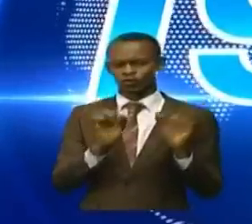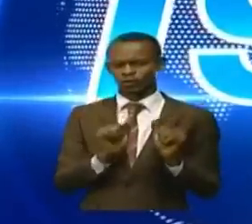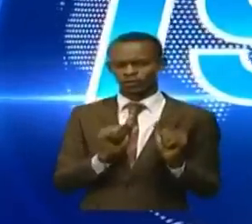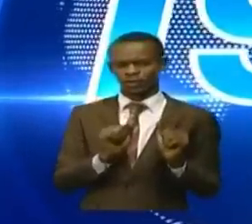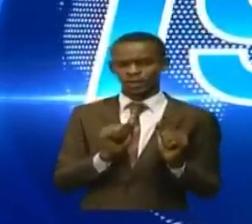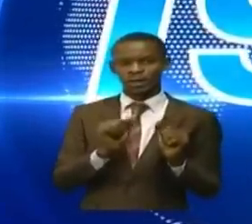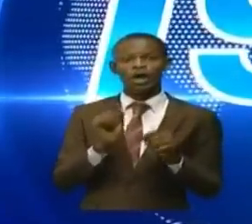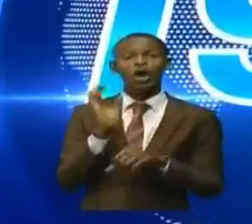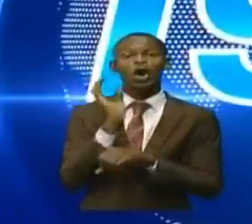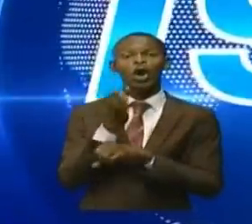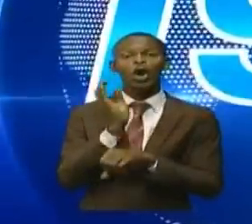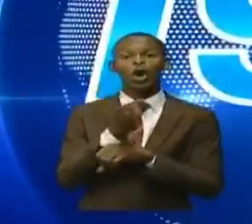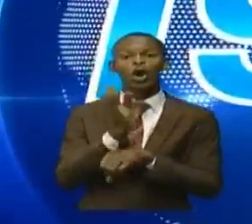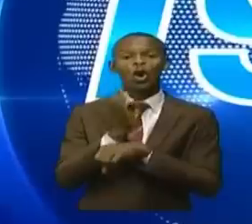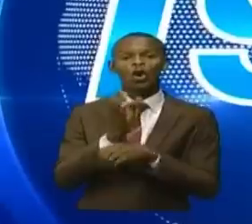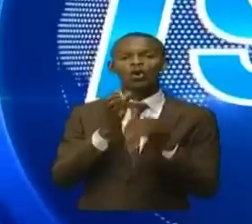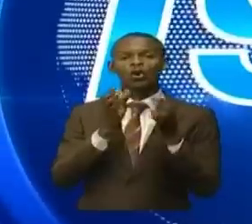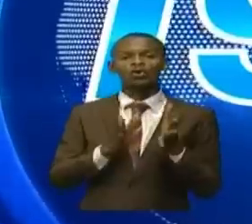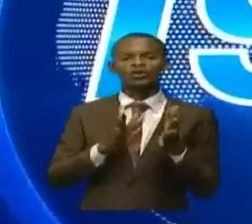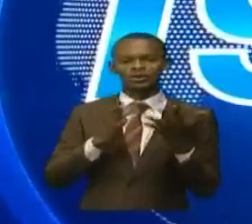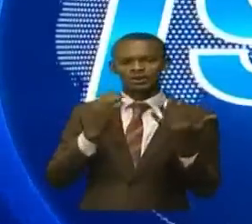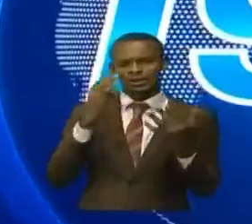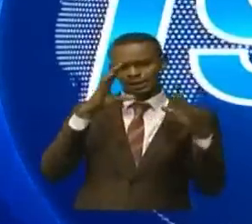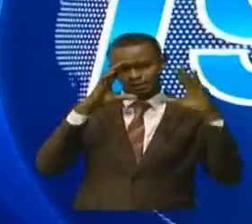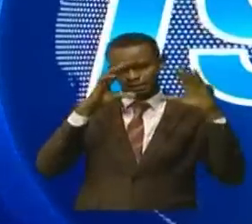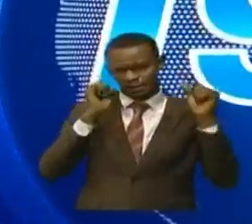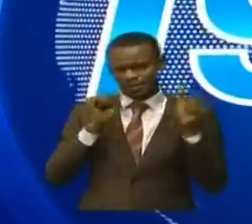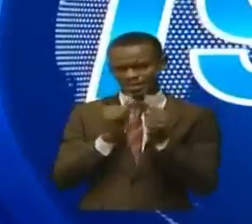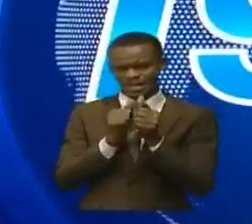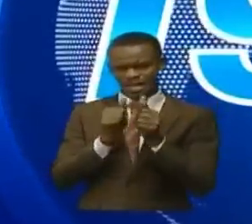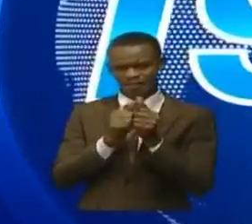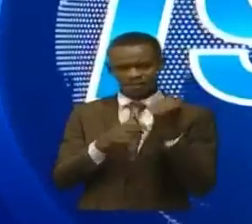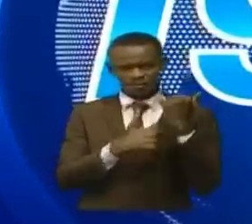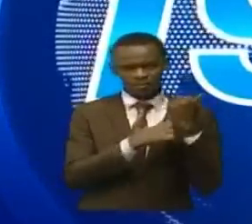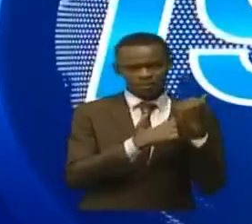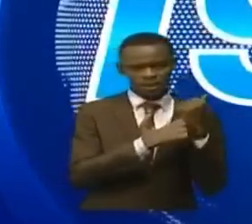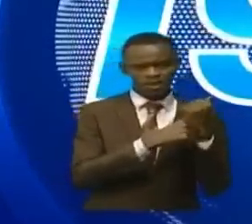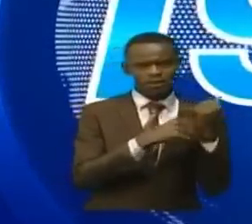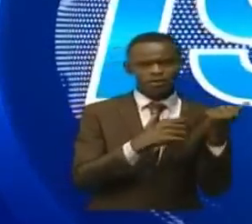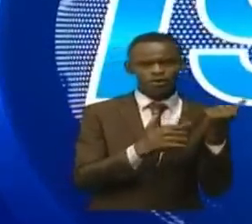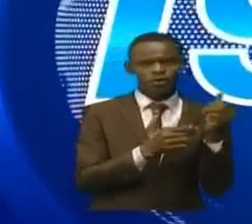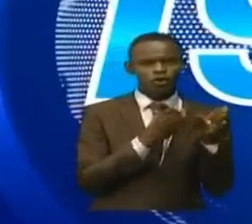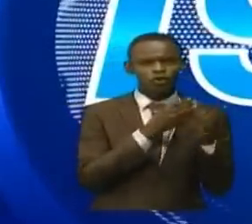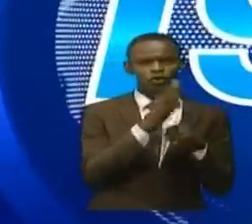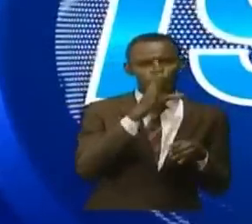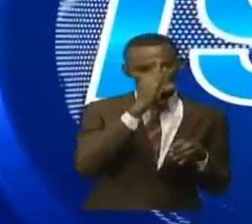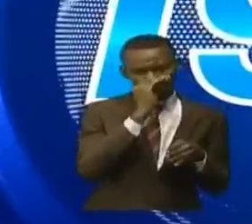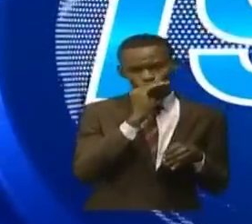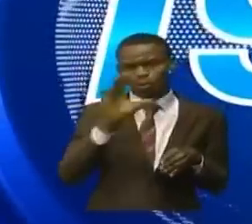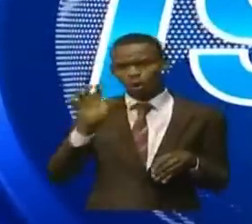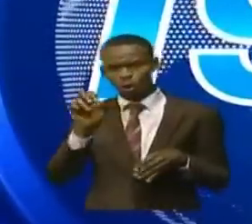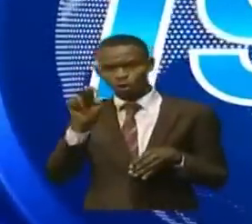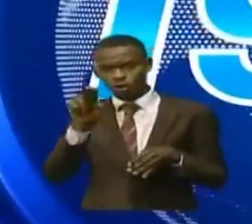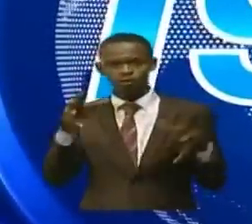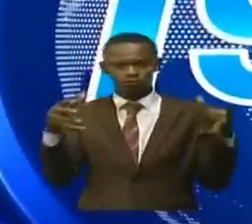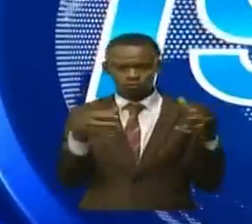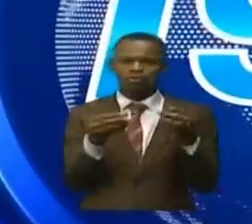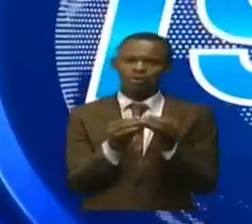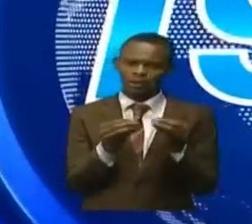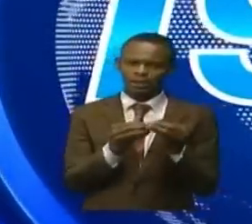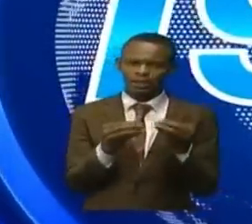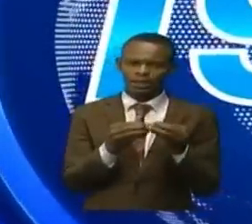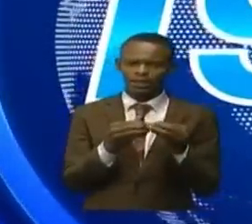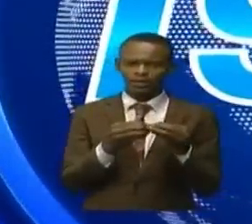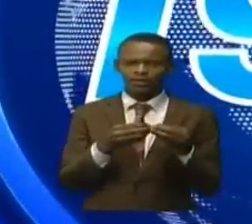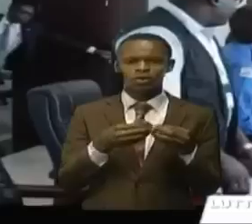et la représentante adjointe des droits de l'homme et point focaux genre, FARDC et police nationale congolaise.